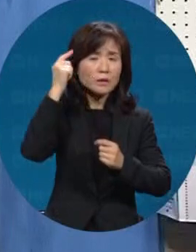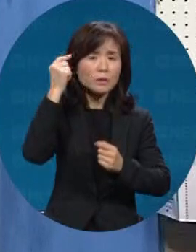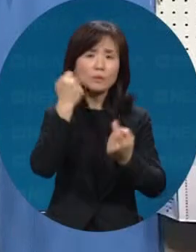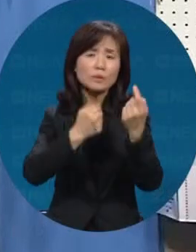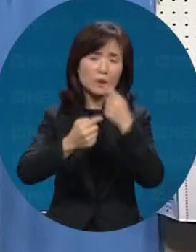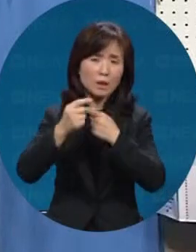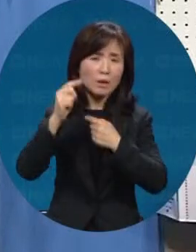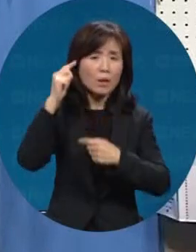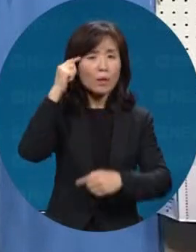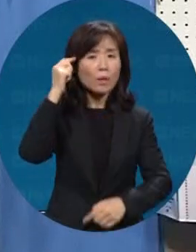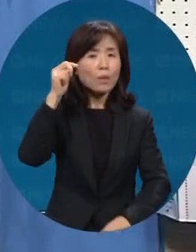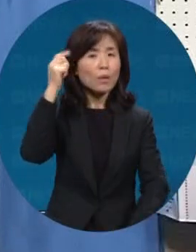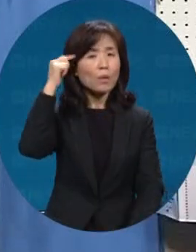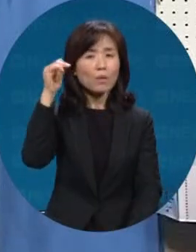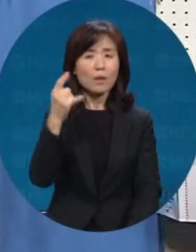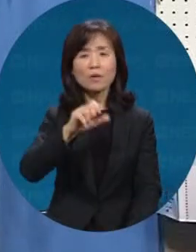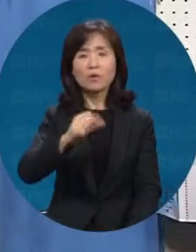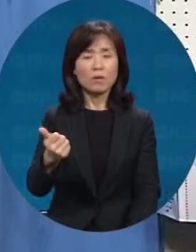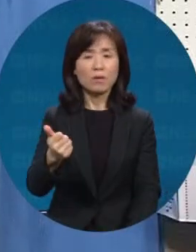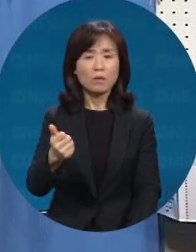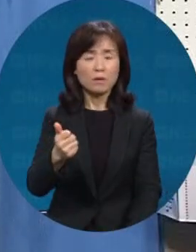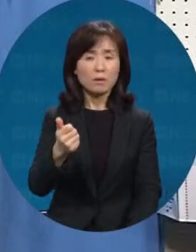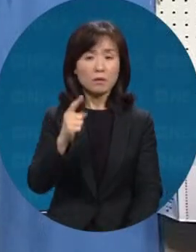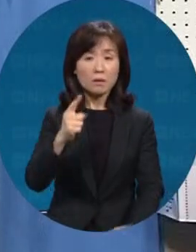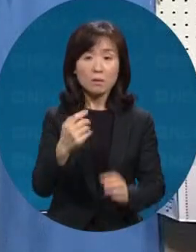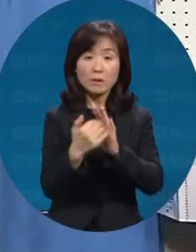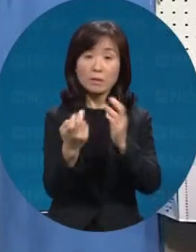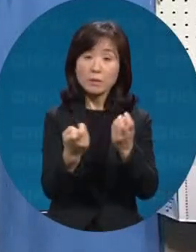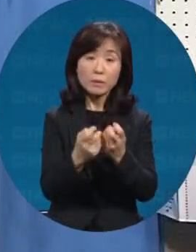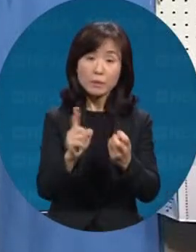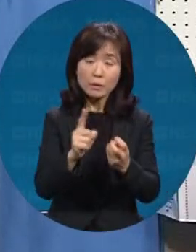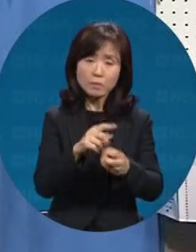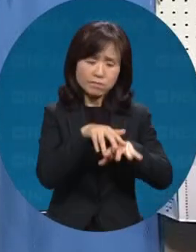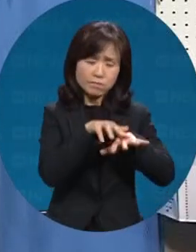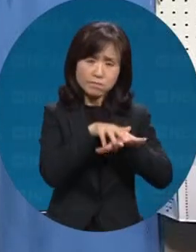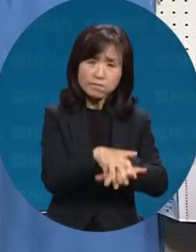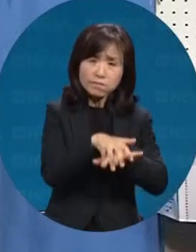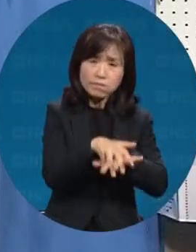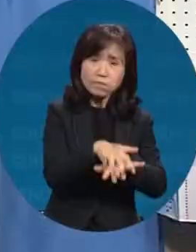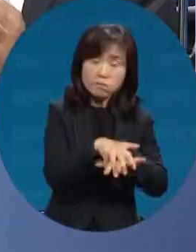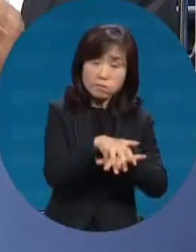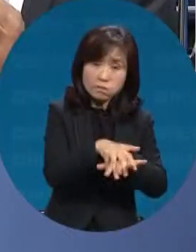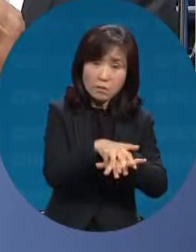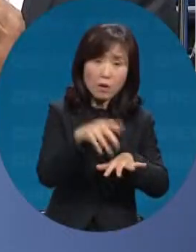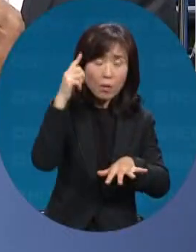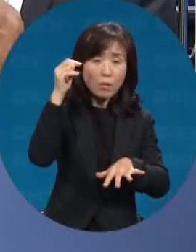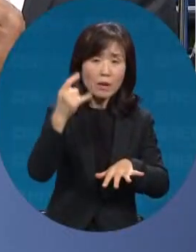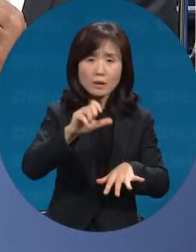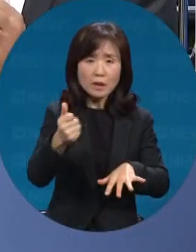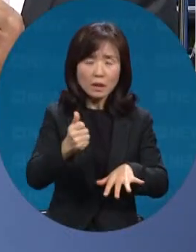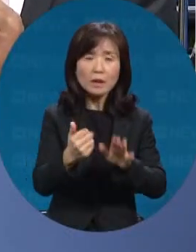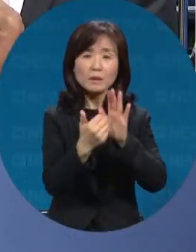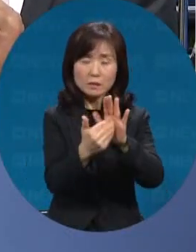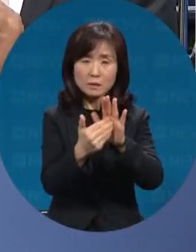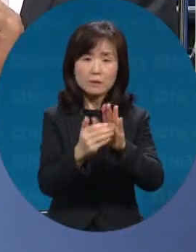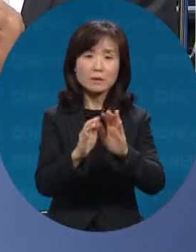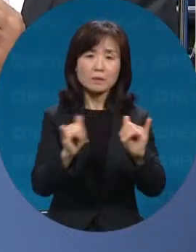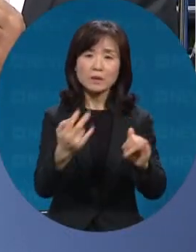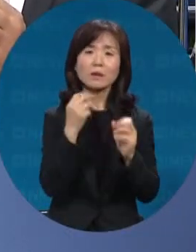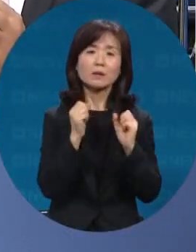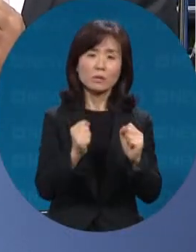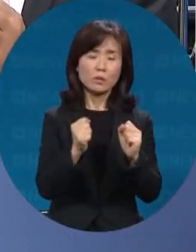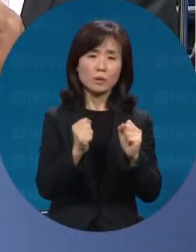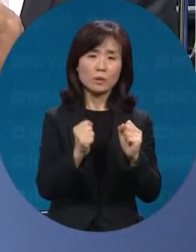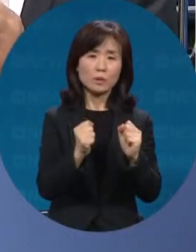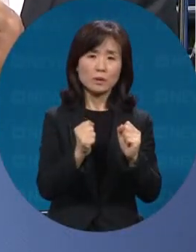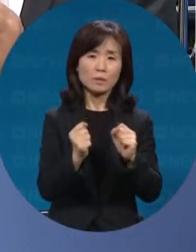있는 게 심폐소생술입니다. 가슴 압박을 하고 제세동을 하게 되면 뇌사도 방지하지만 사람의 생존을